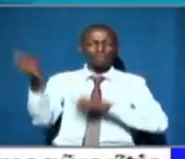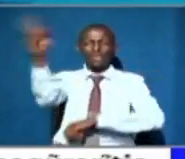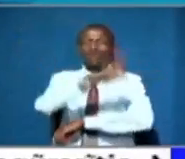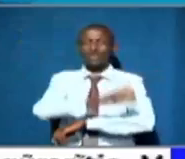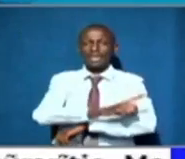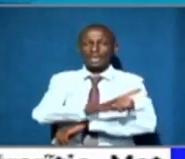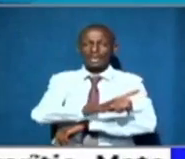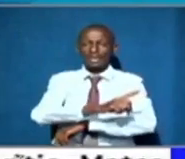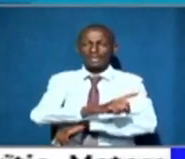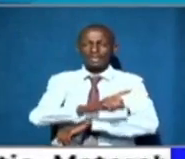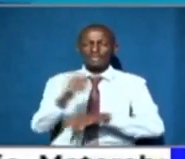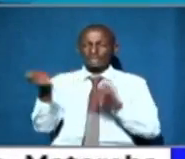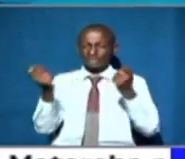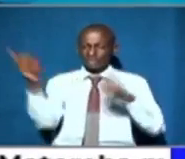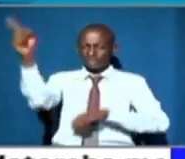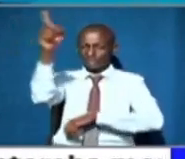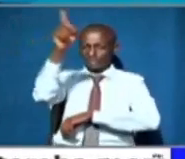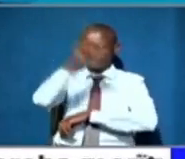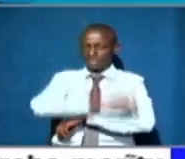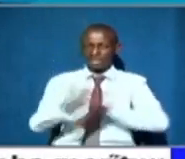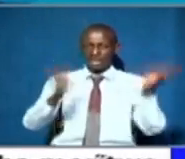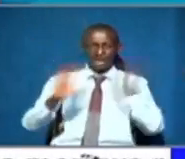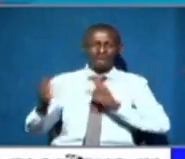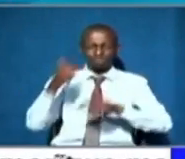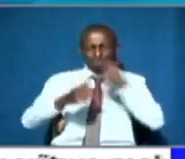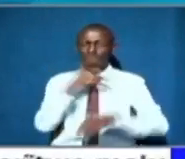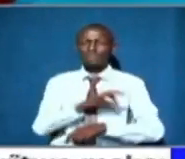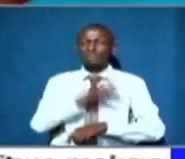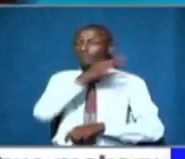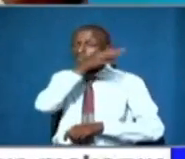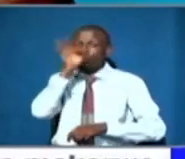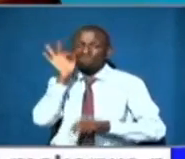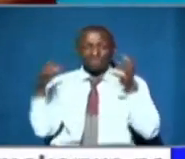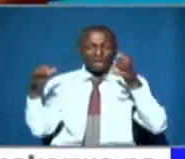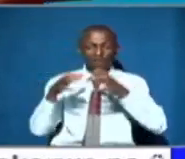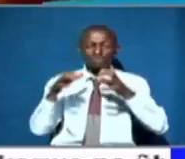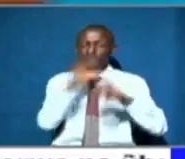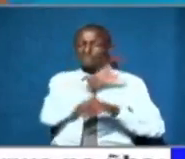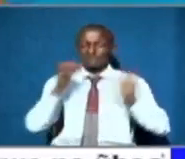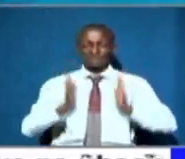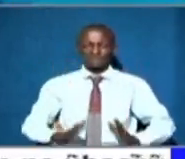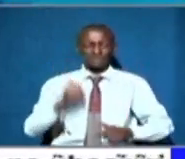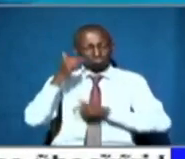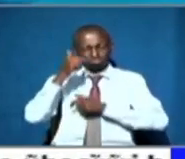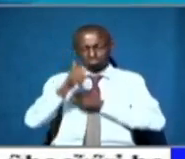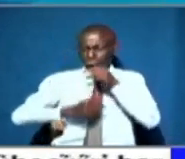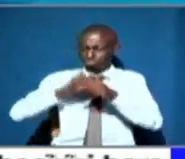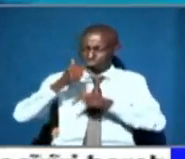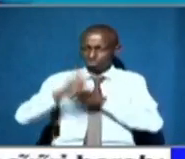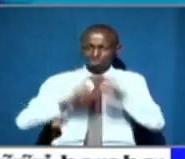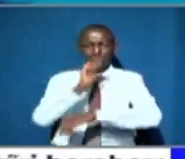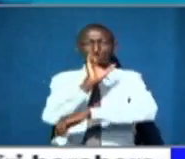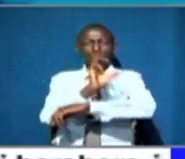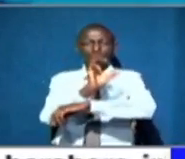take advantage na thiko ici adu aria marahiga tuthie na mbere na aria matarahiga brother Sido wa Cristiano ni mathie na mbere agikoro makanitha